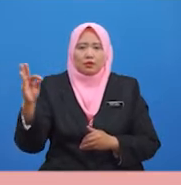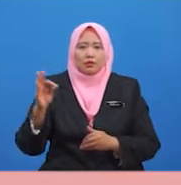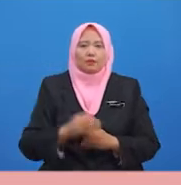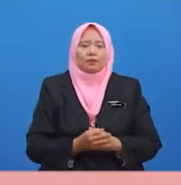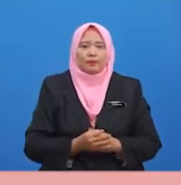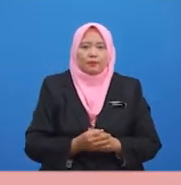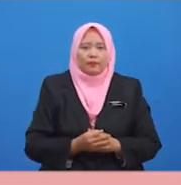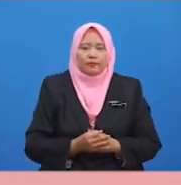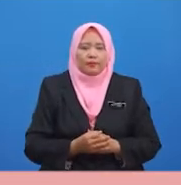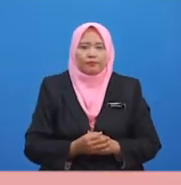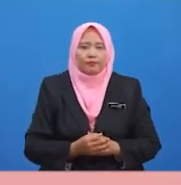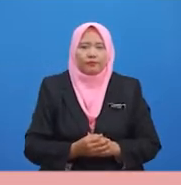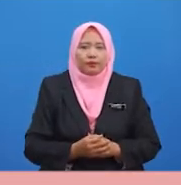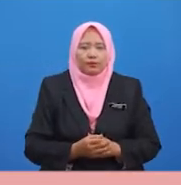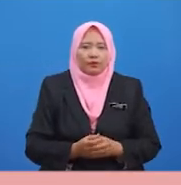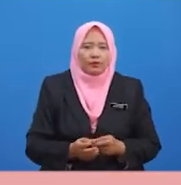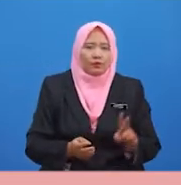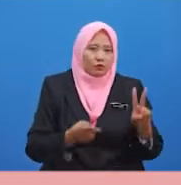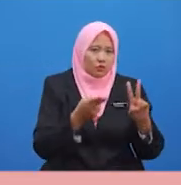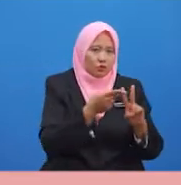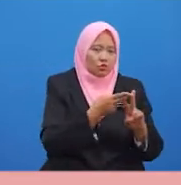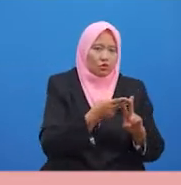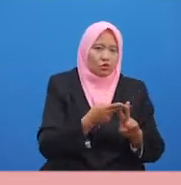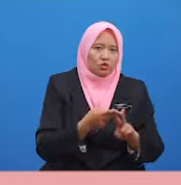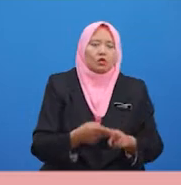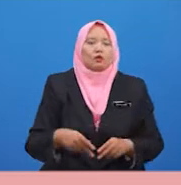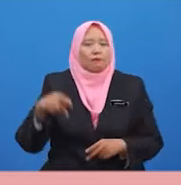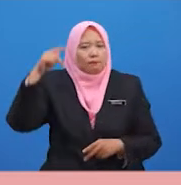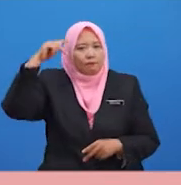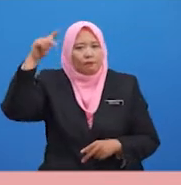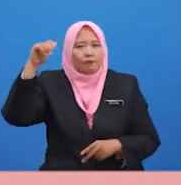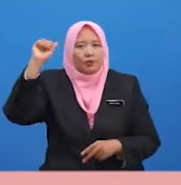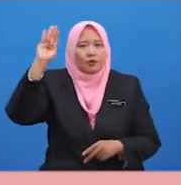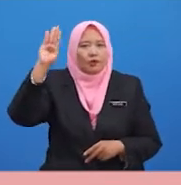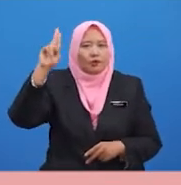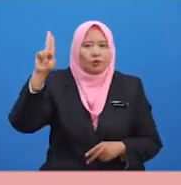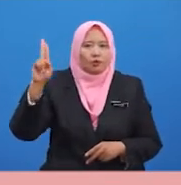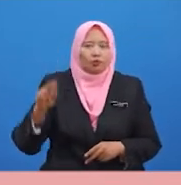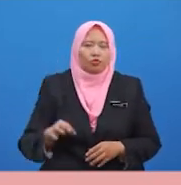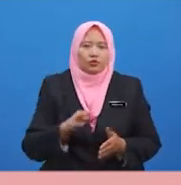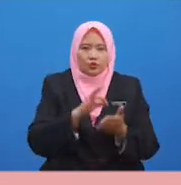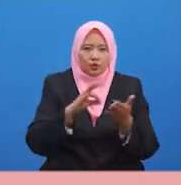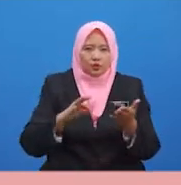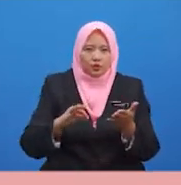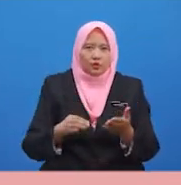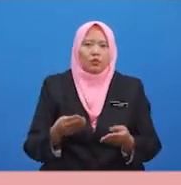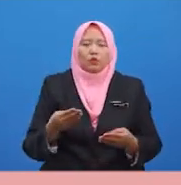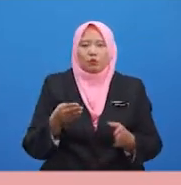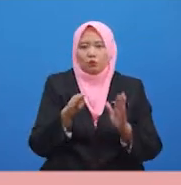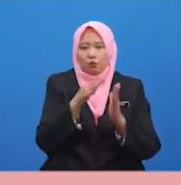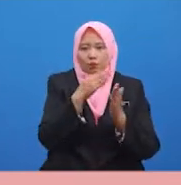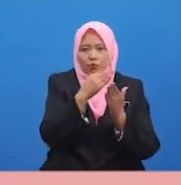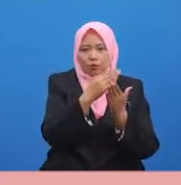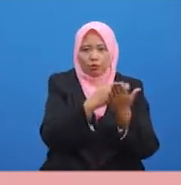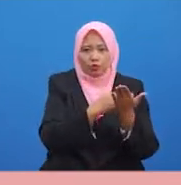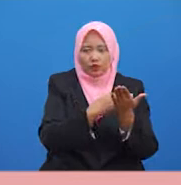Abu menandatangani penyerahan wang simpanan tabung haji kepada anaknya.